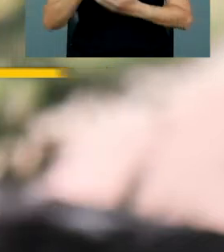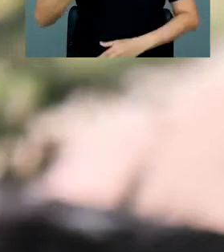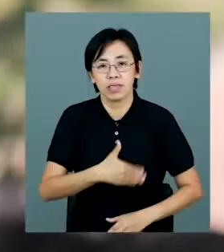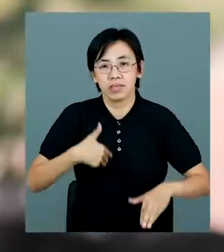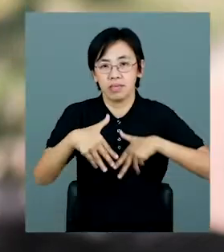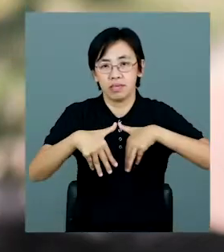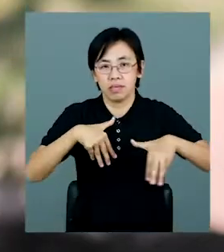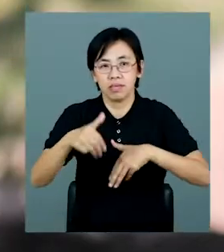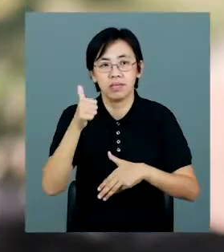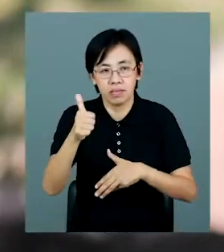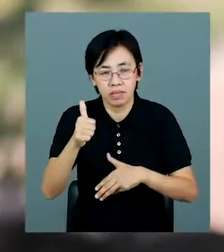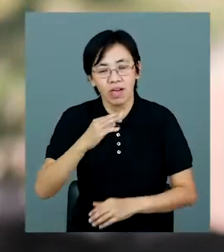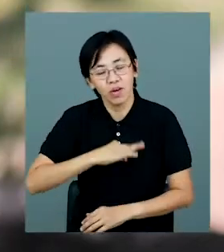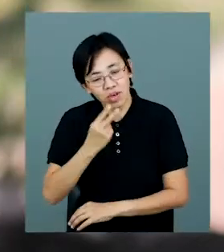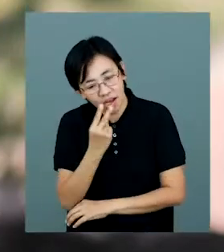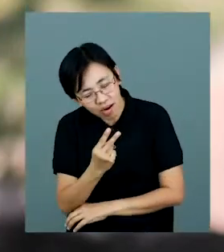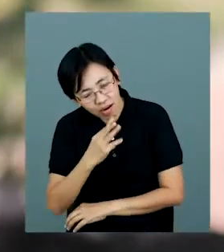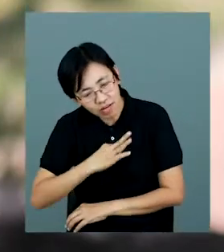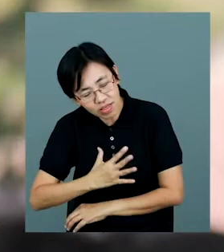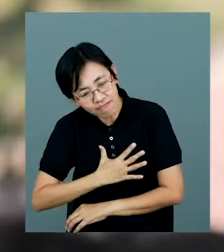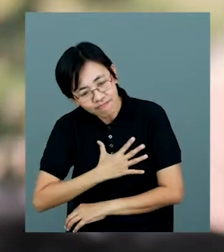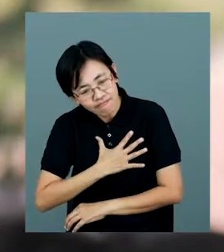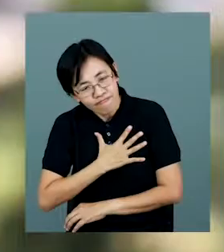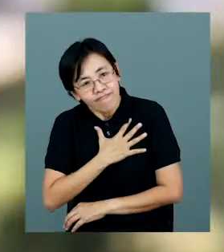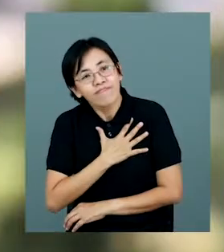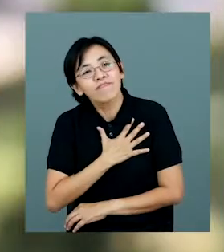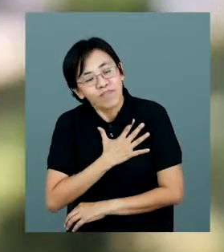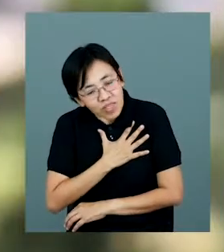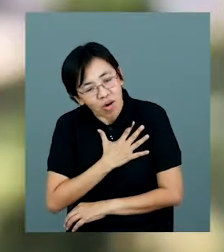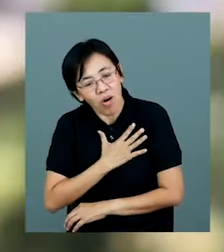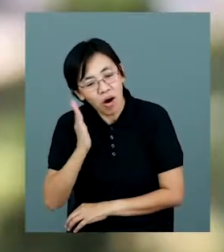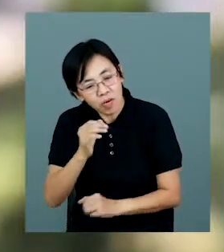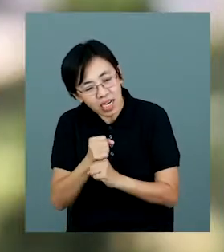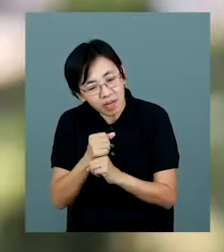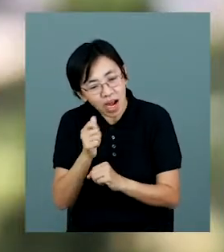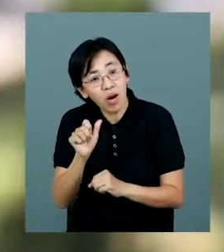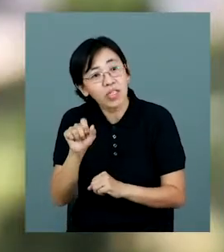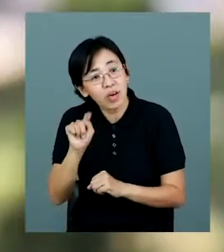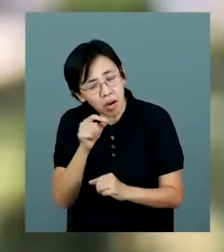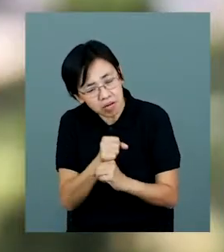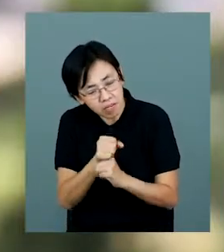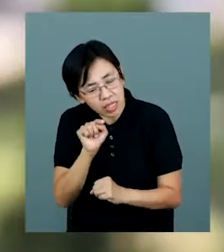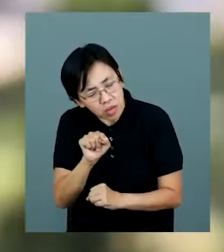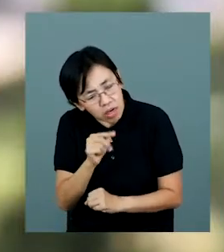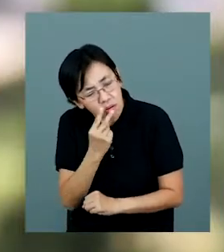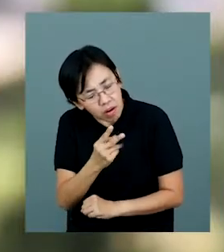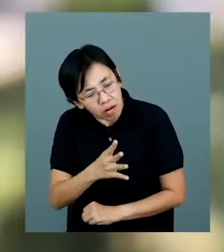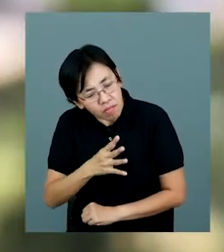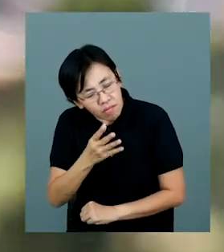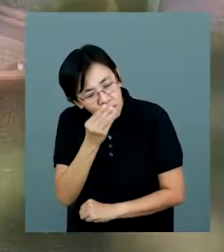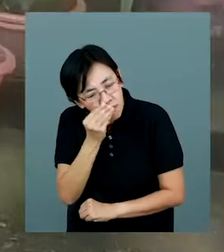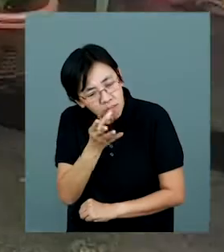ชนได้เลยนะคะก็เลยรู้สึกว่าประทับใจในแรงจูงใจที่เขามาเป็นหรือทำงานในตำแหน่งนี้อะไรอย่างเงี้